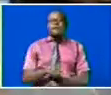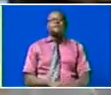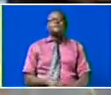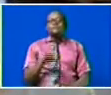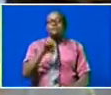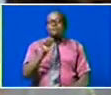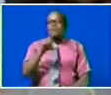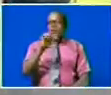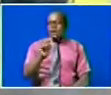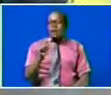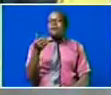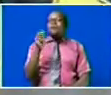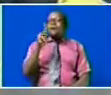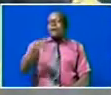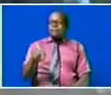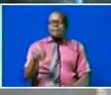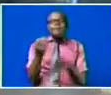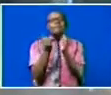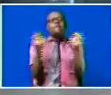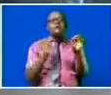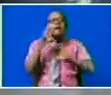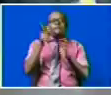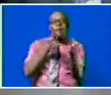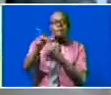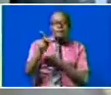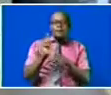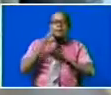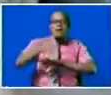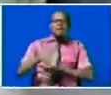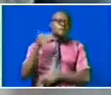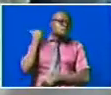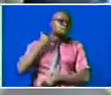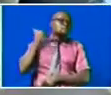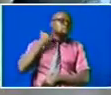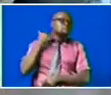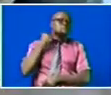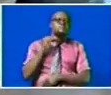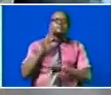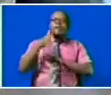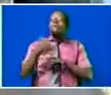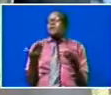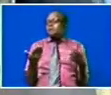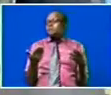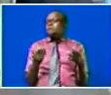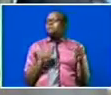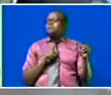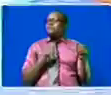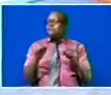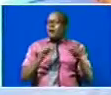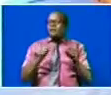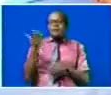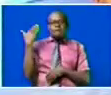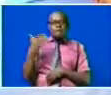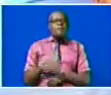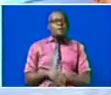Yala Simon Mbugua achiliwa kwa dhamana baada ya mashtaka ya wizi wa mabavu kufuatia kisa cha kupigwa kwa